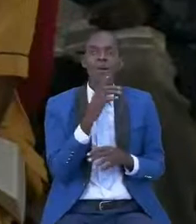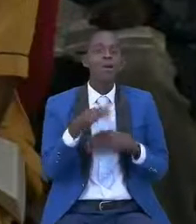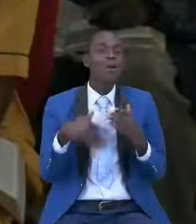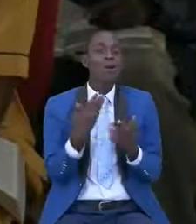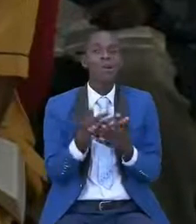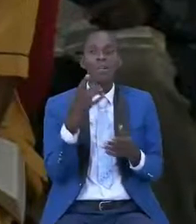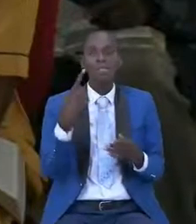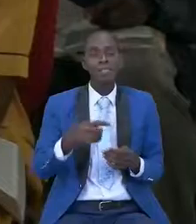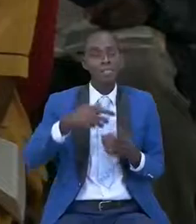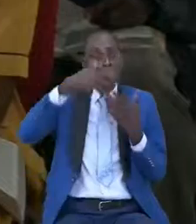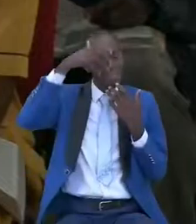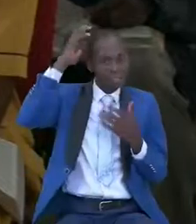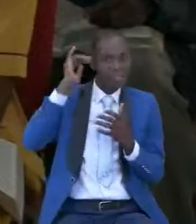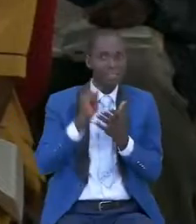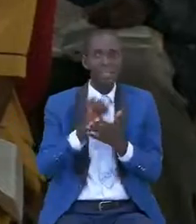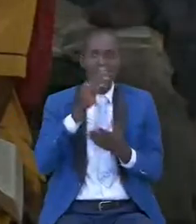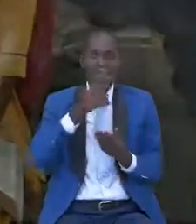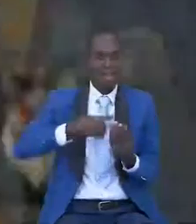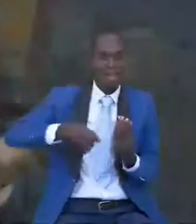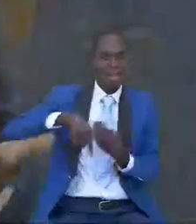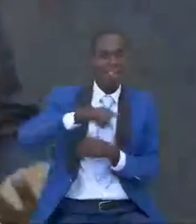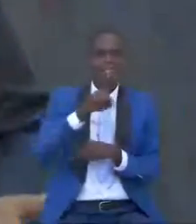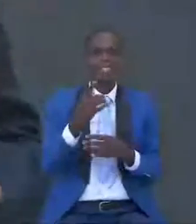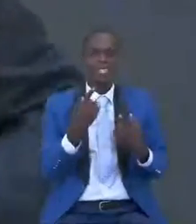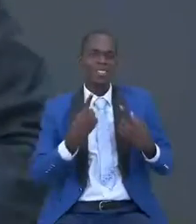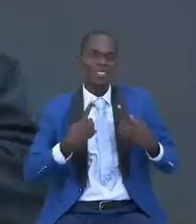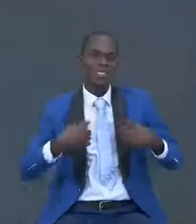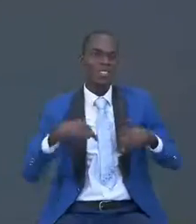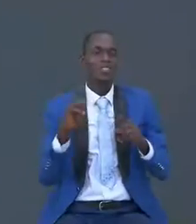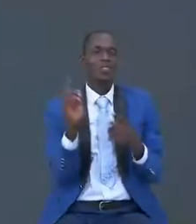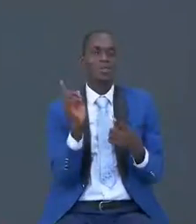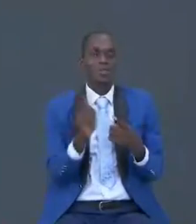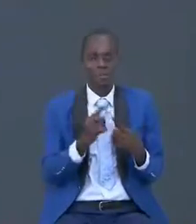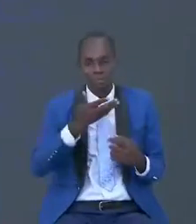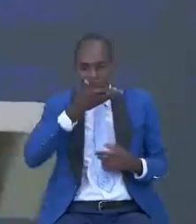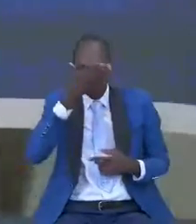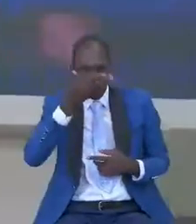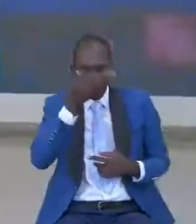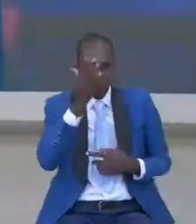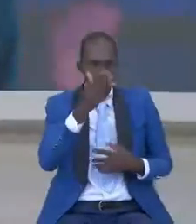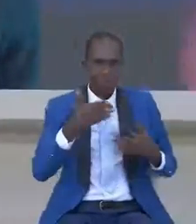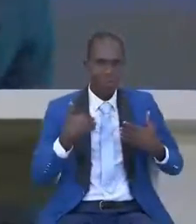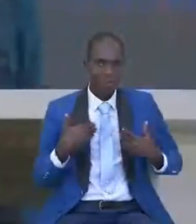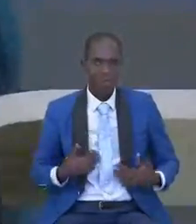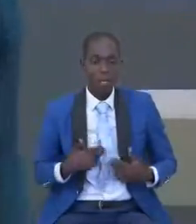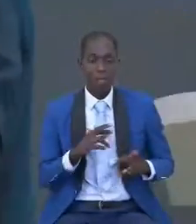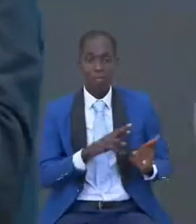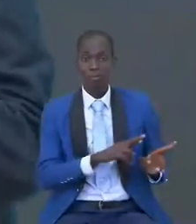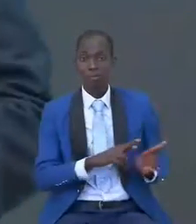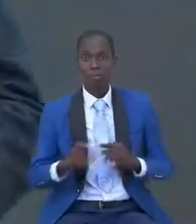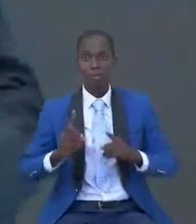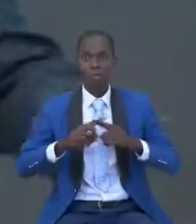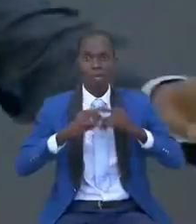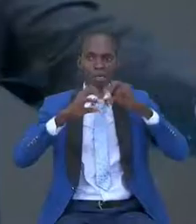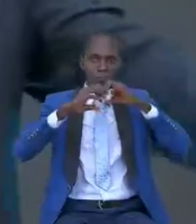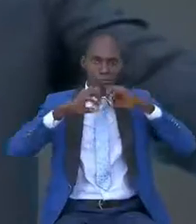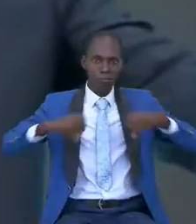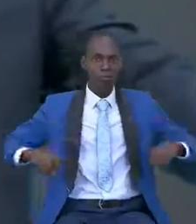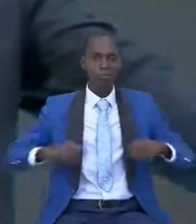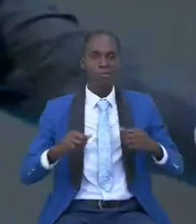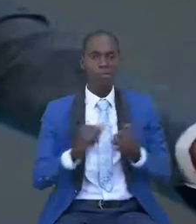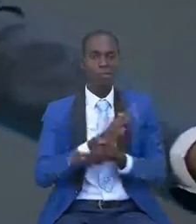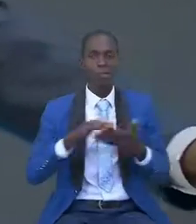qui bougent autour de toi et qui essaient de sentir ta chair et qui sont prêts à te déchirer,